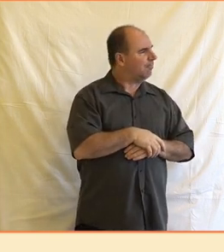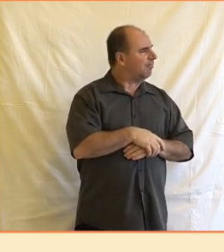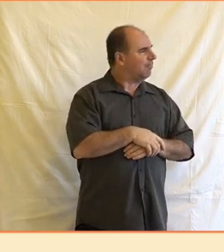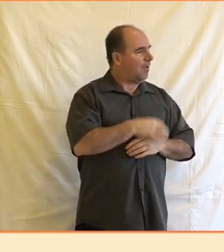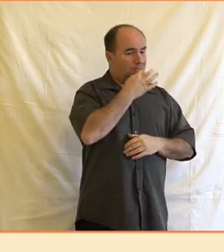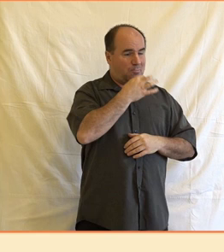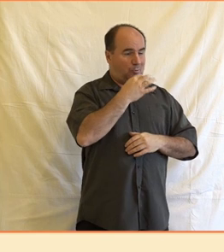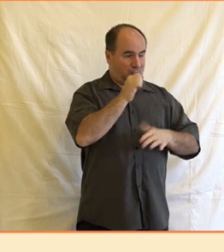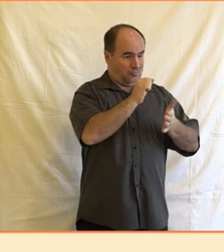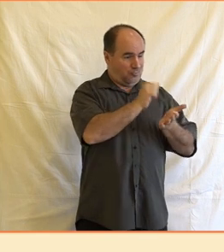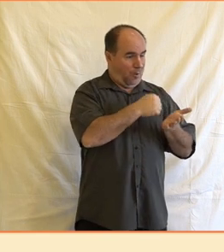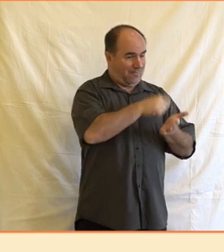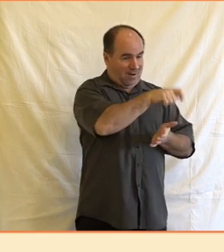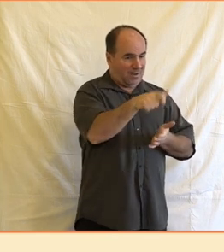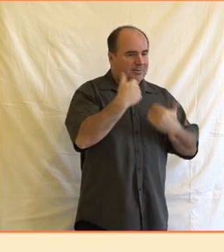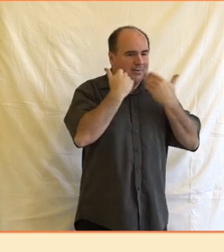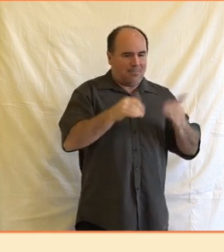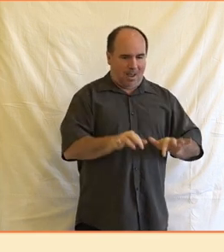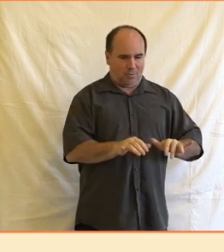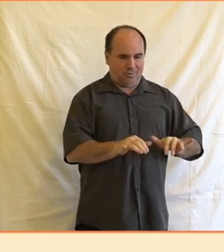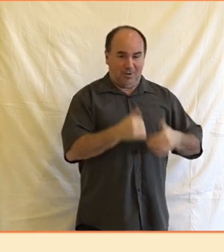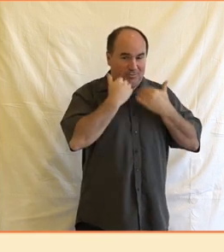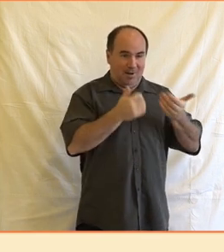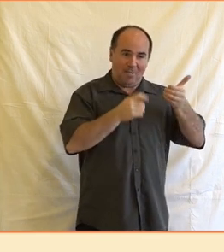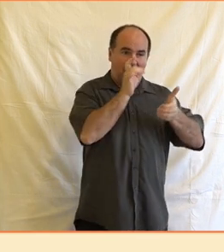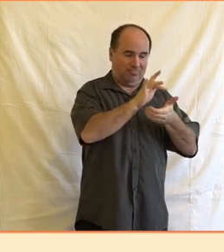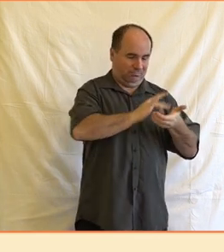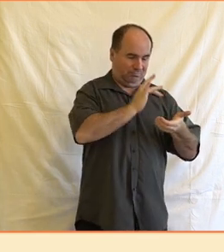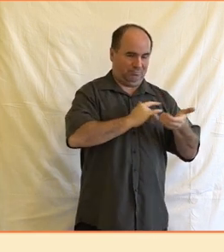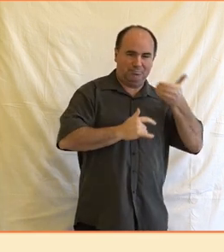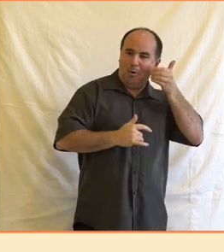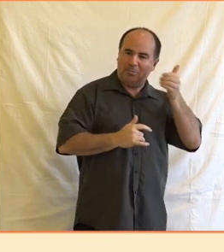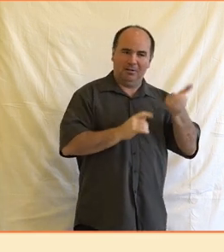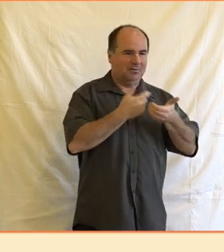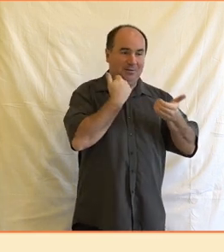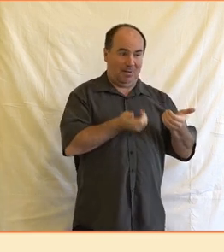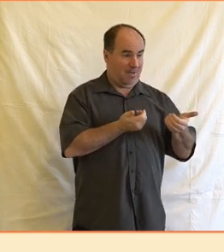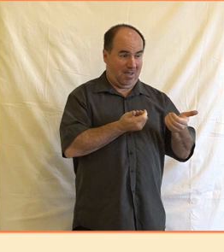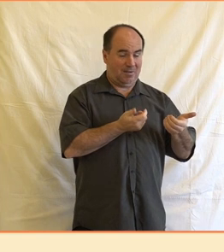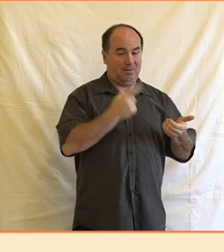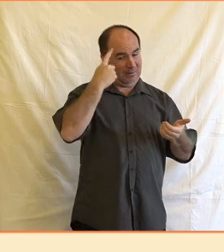počítač, neumí s chytrým mobilním telefonem, tak je velmi digitálně vyloučen.